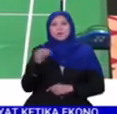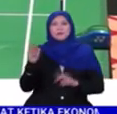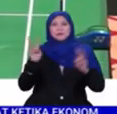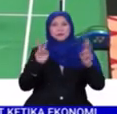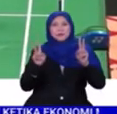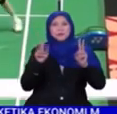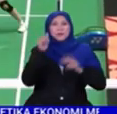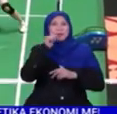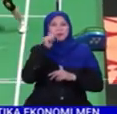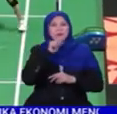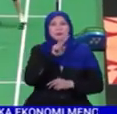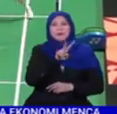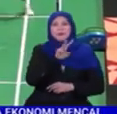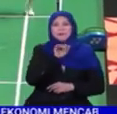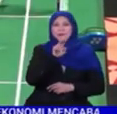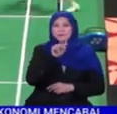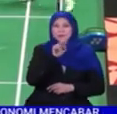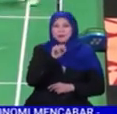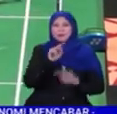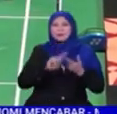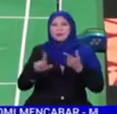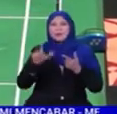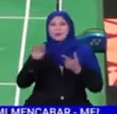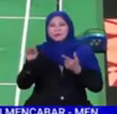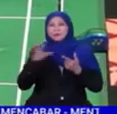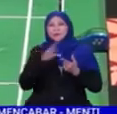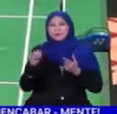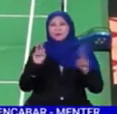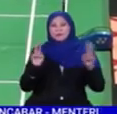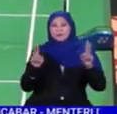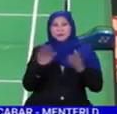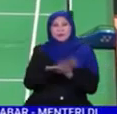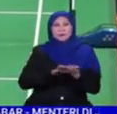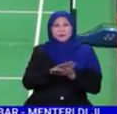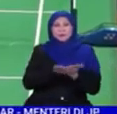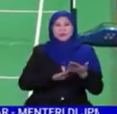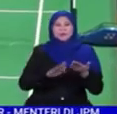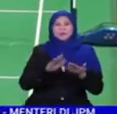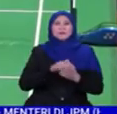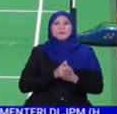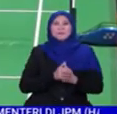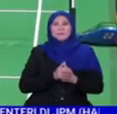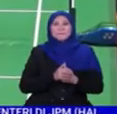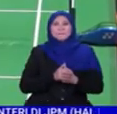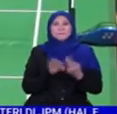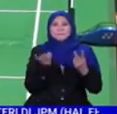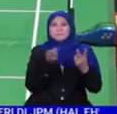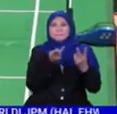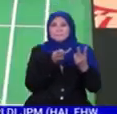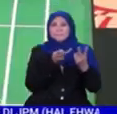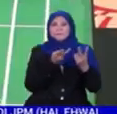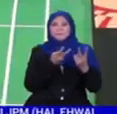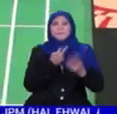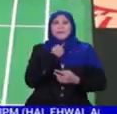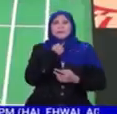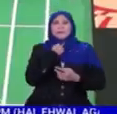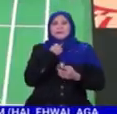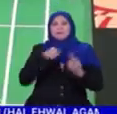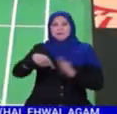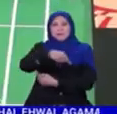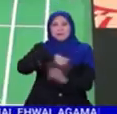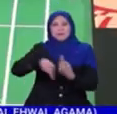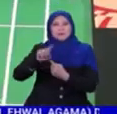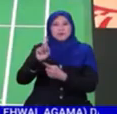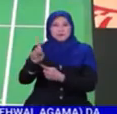Anita Bigfoot hollingshead dan beregu campuran song Juven go hymn terkadang di